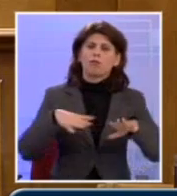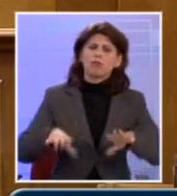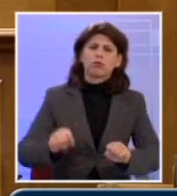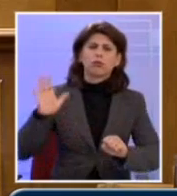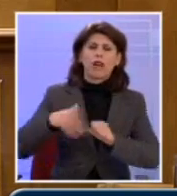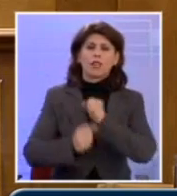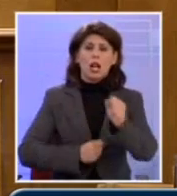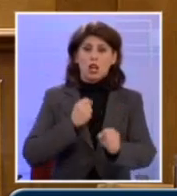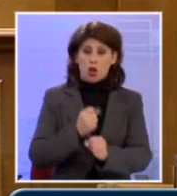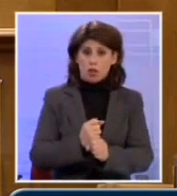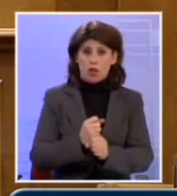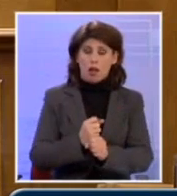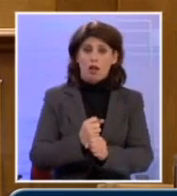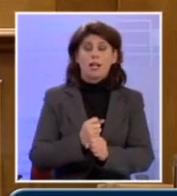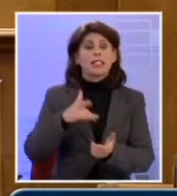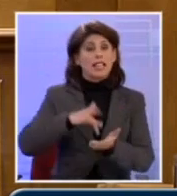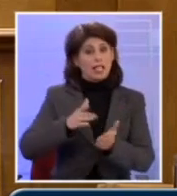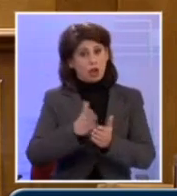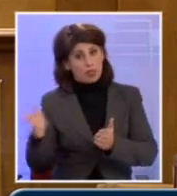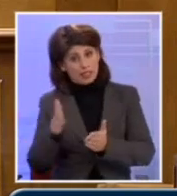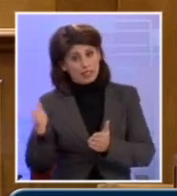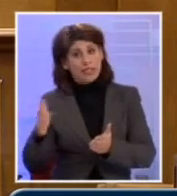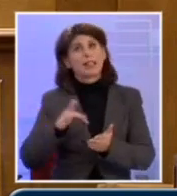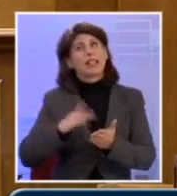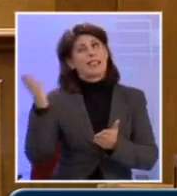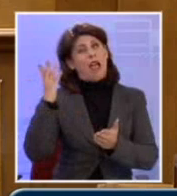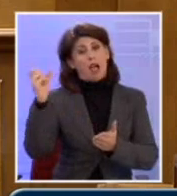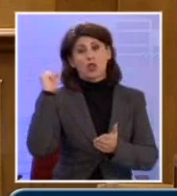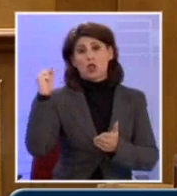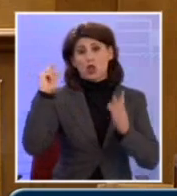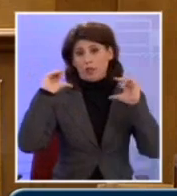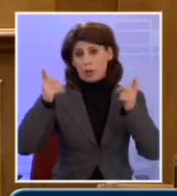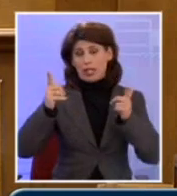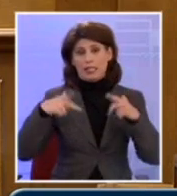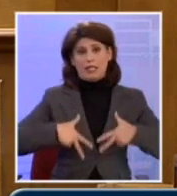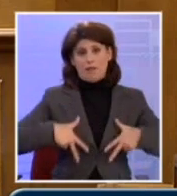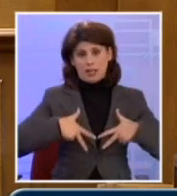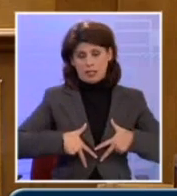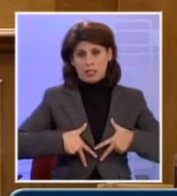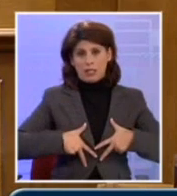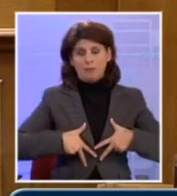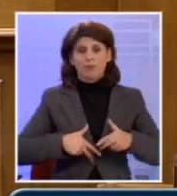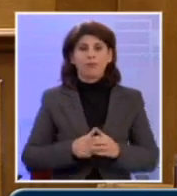χρόνια τόσο σε κεντροδεξιές όσο και σε δίθεν σοσιαλδημοκρατικές κυβερνήσεις.